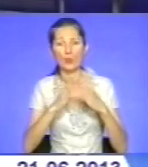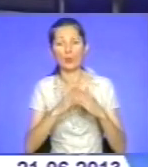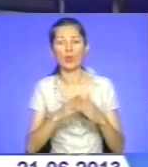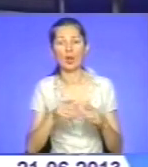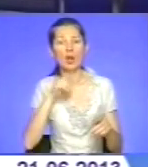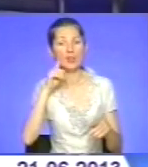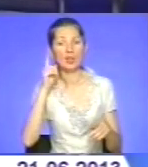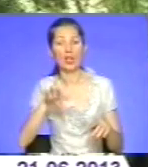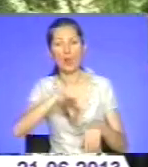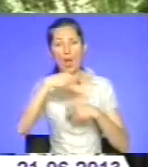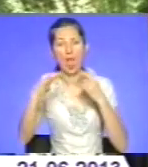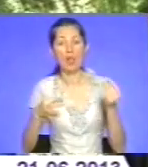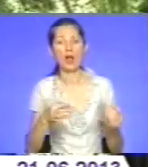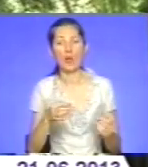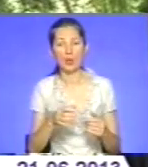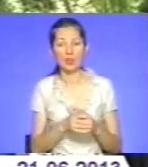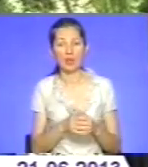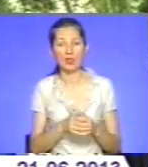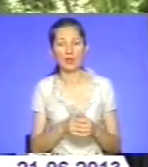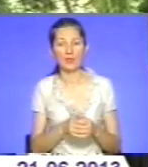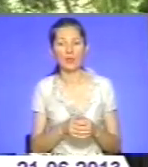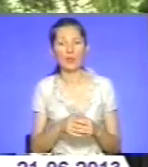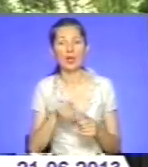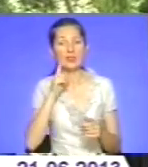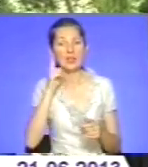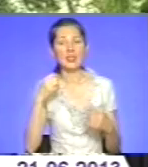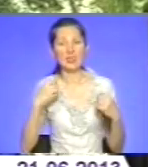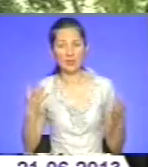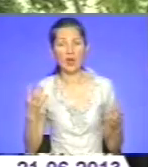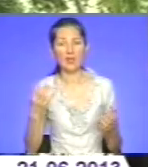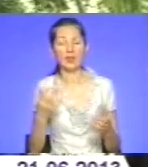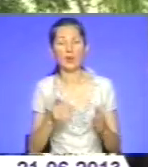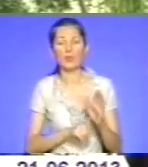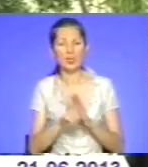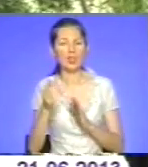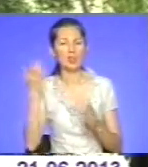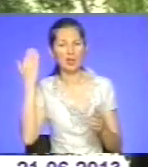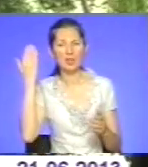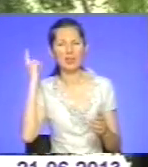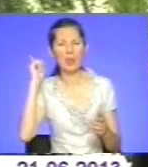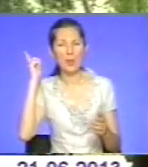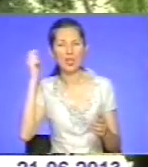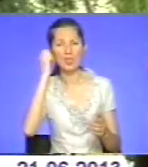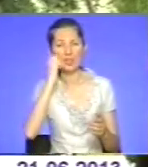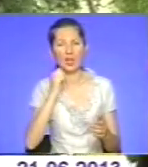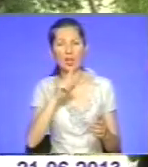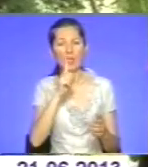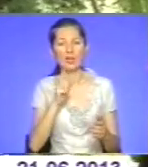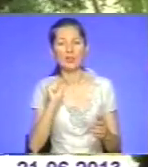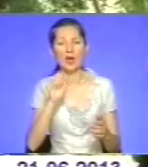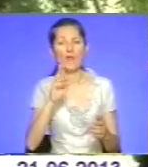дерев. Зелені свята тягнуться ще з глибини Старого Заповіту, бо